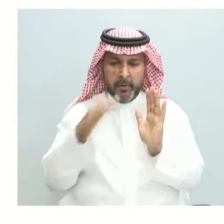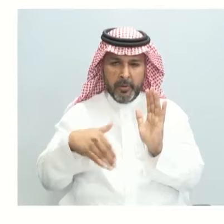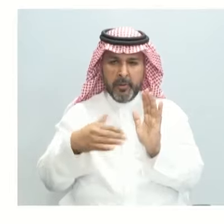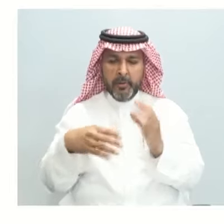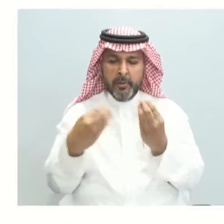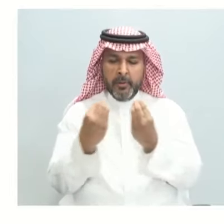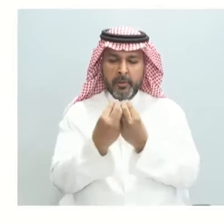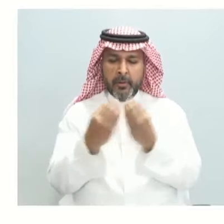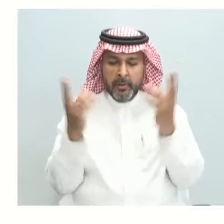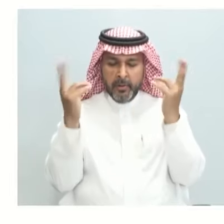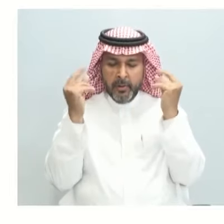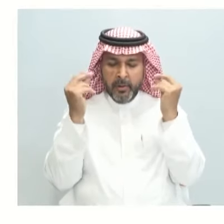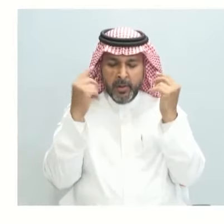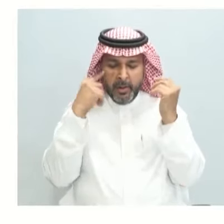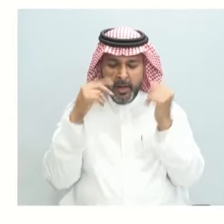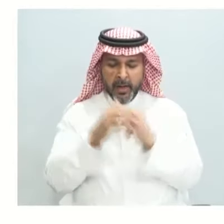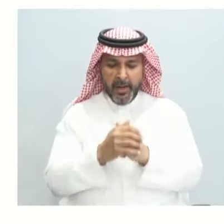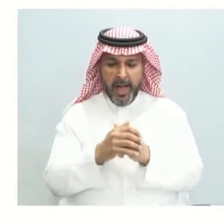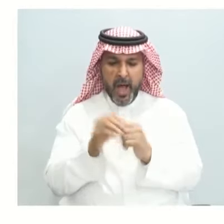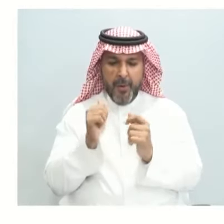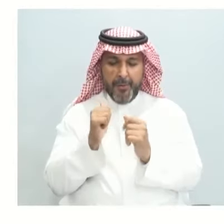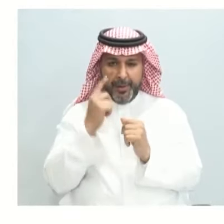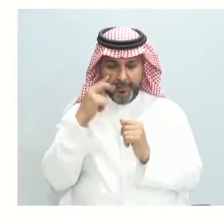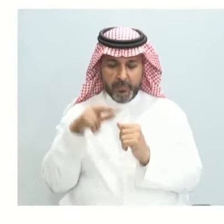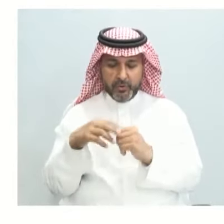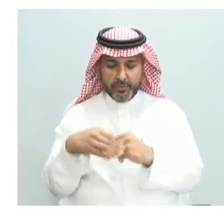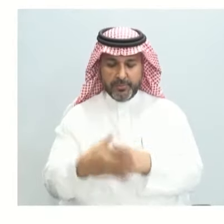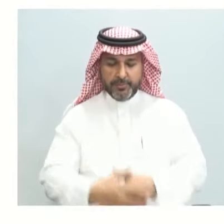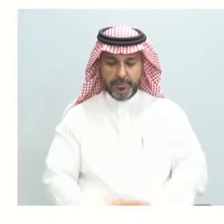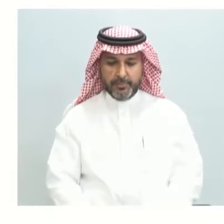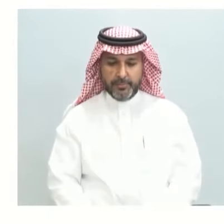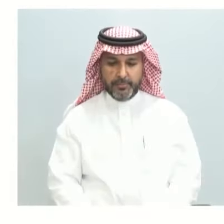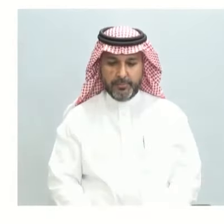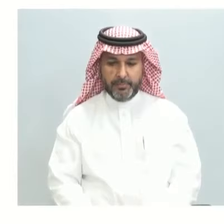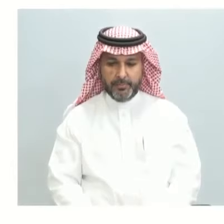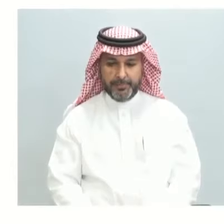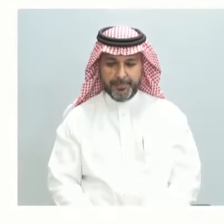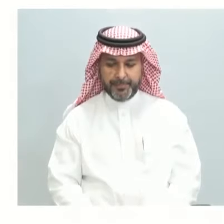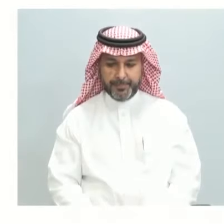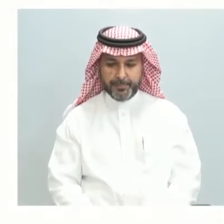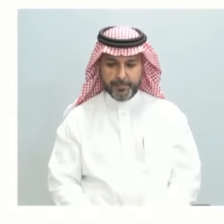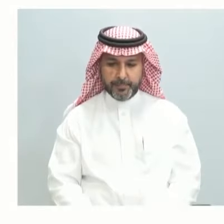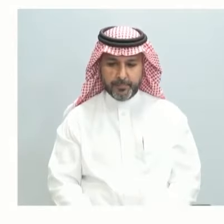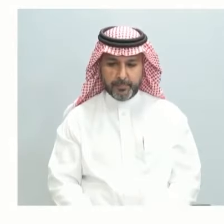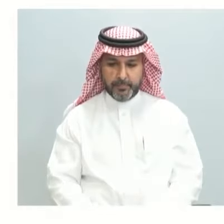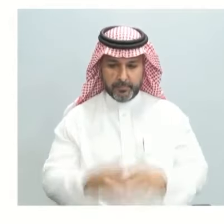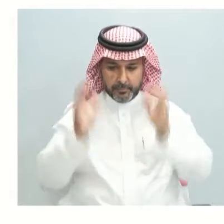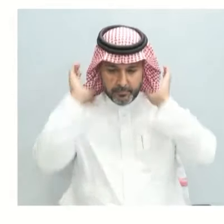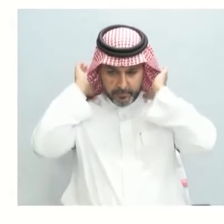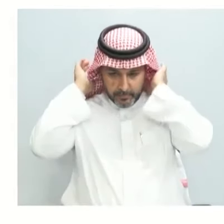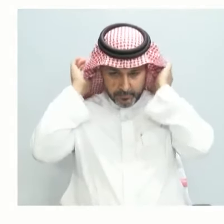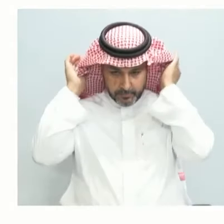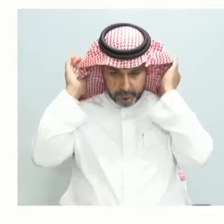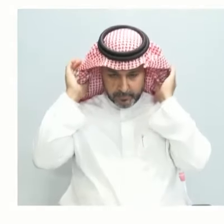الصفري سنتعرف على هذه المفردات في درسنا لهذا اليوم نبدا بسم الله درسنا لهذا اليوم عبر بوابه